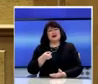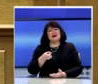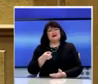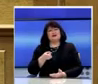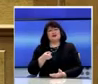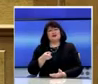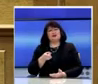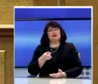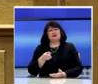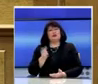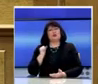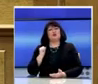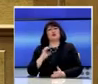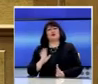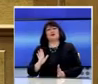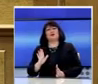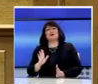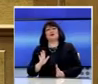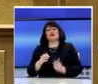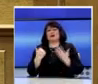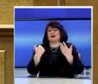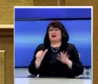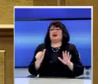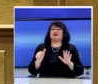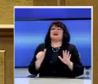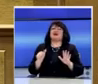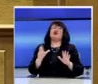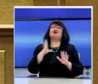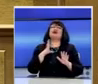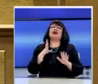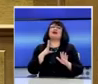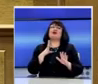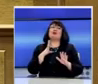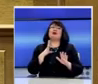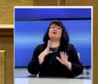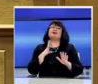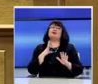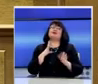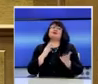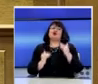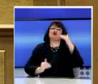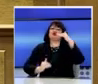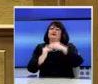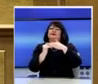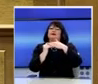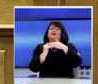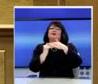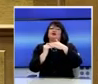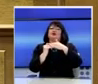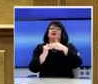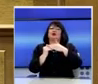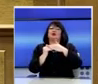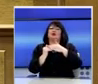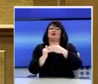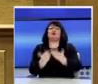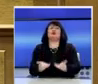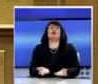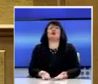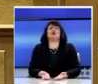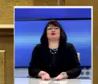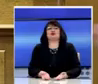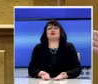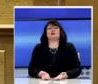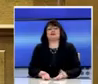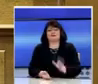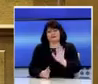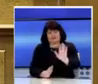της δυναμικότητας με 600 συμπολίτες μας? Πώς είναι δυνατόν? Πώς είναι